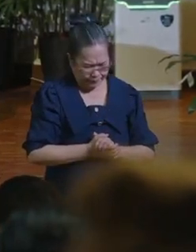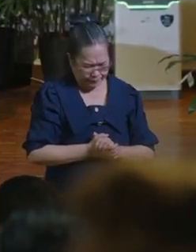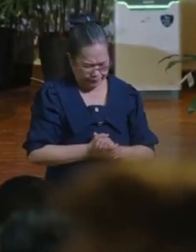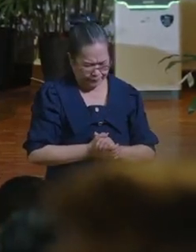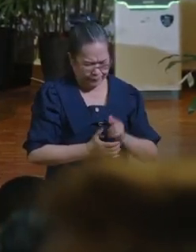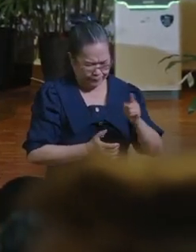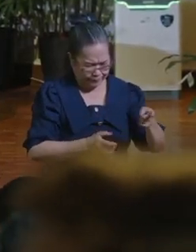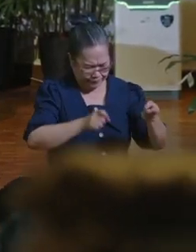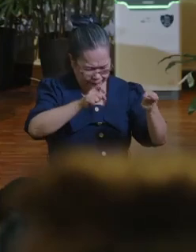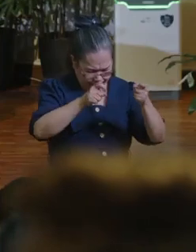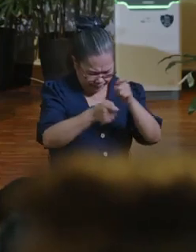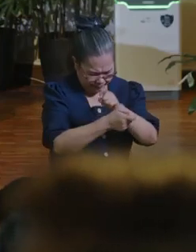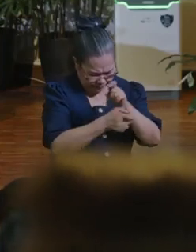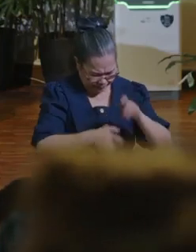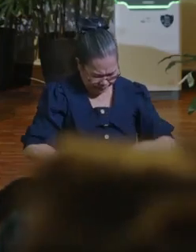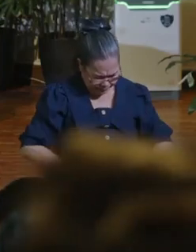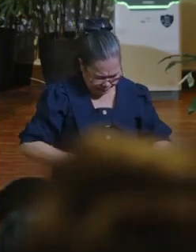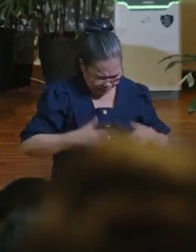pagbabagong buhay